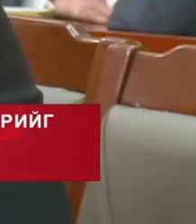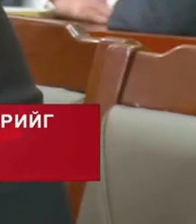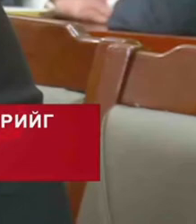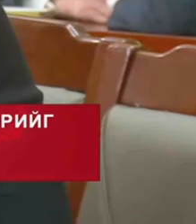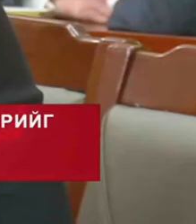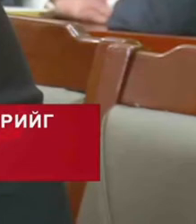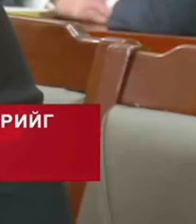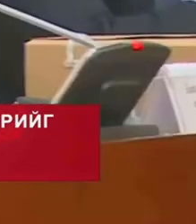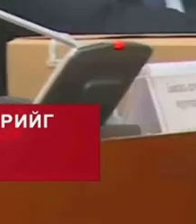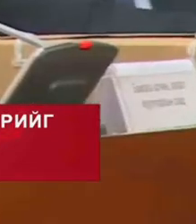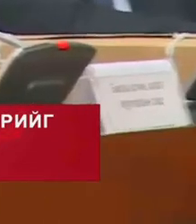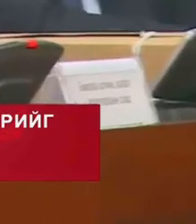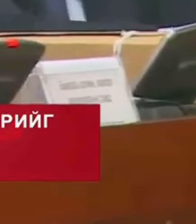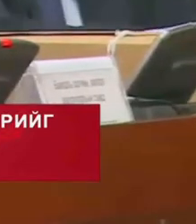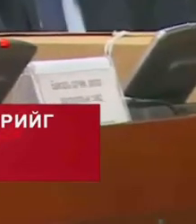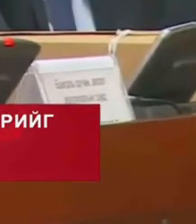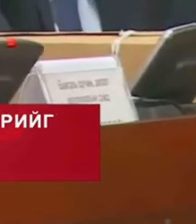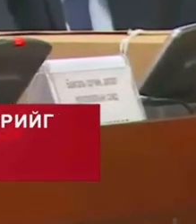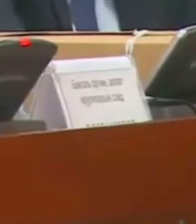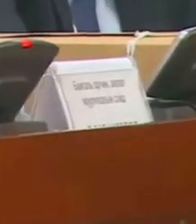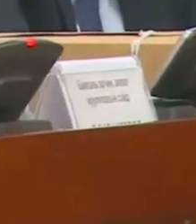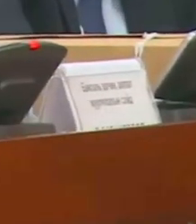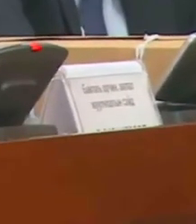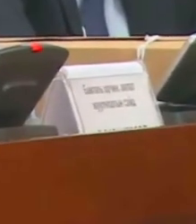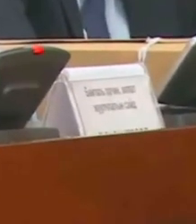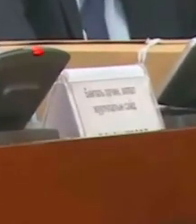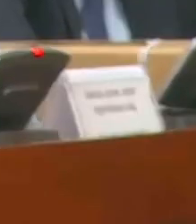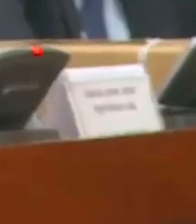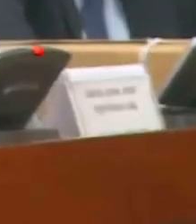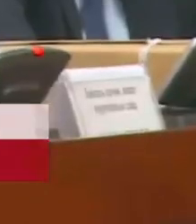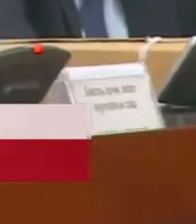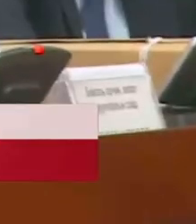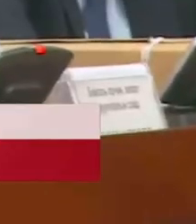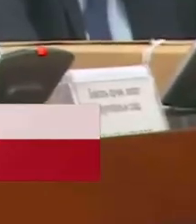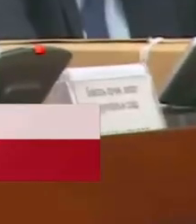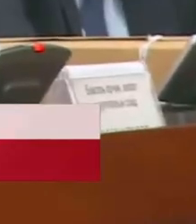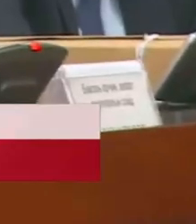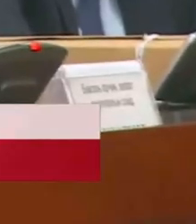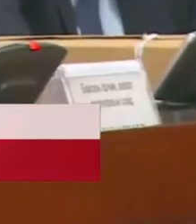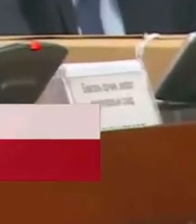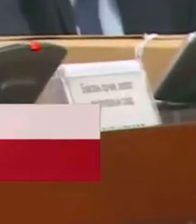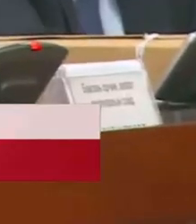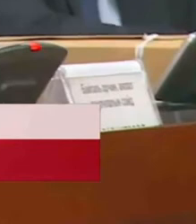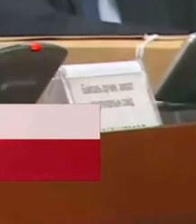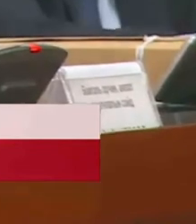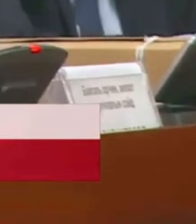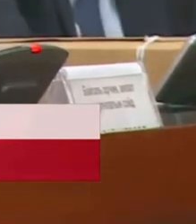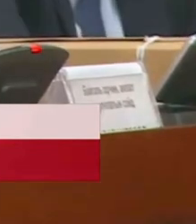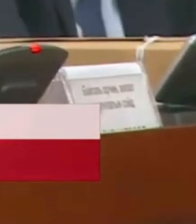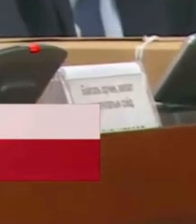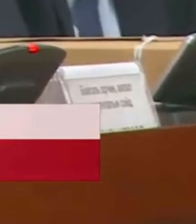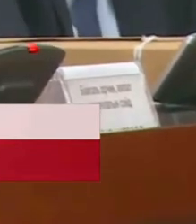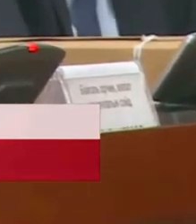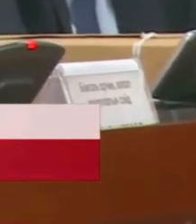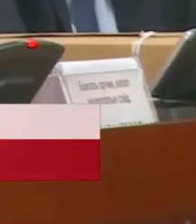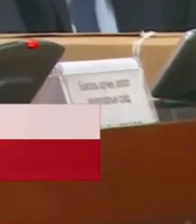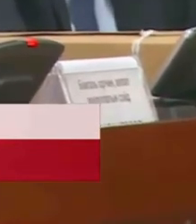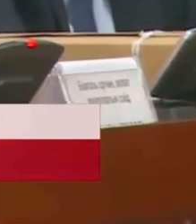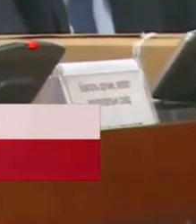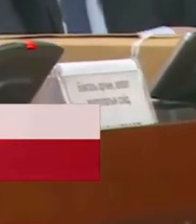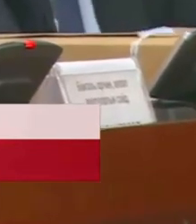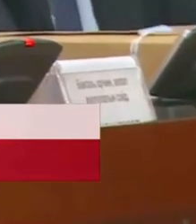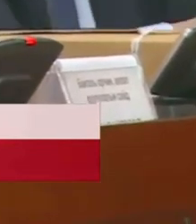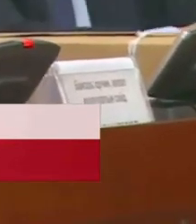болсон. За сайжруулсан төлшний тухайд нэг тон нь 150 мянган төгрөг. За энэ үнийг